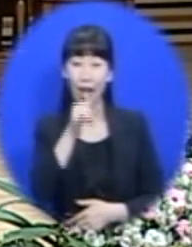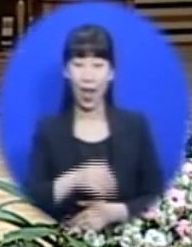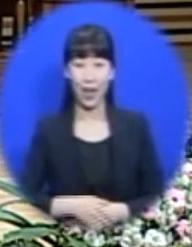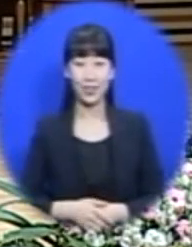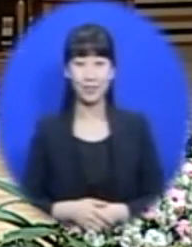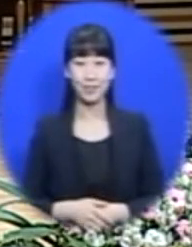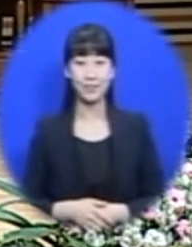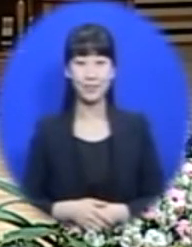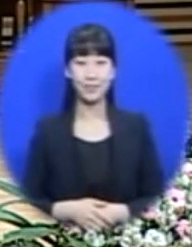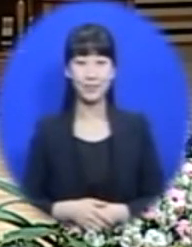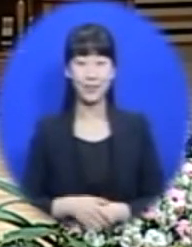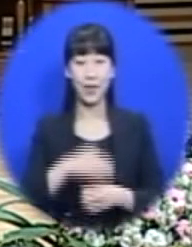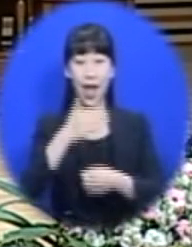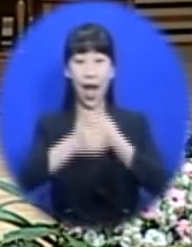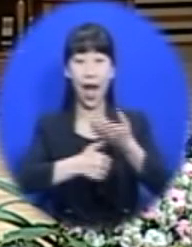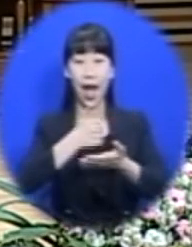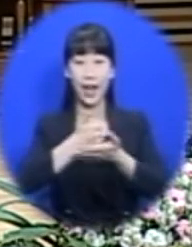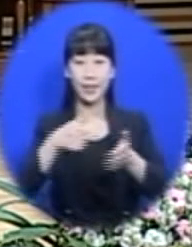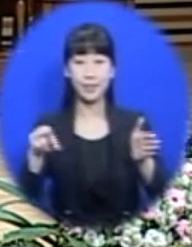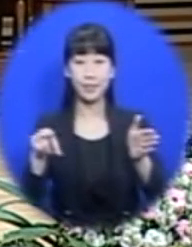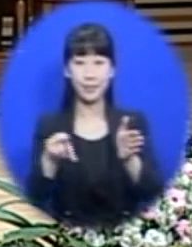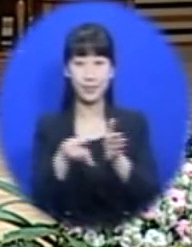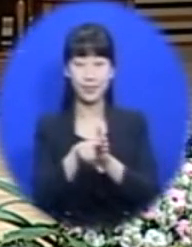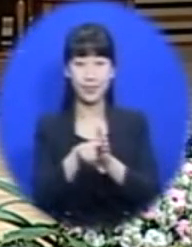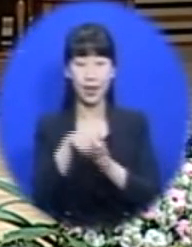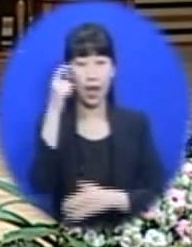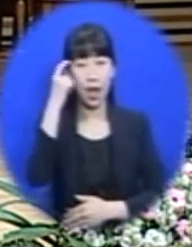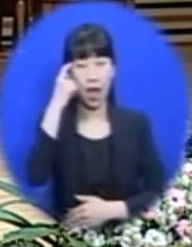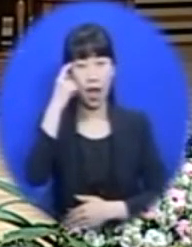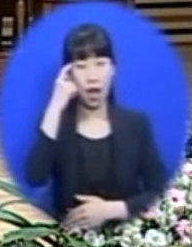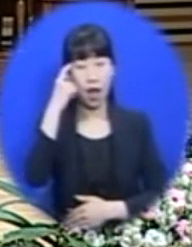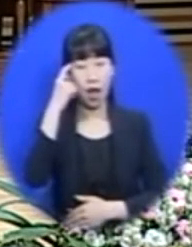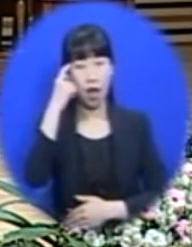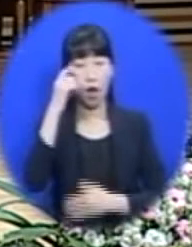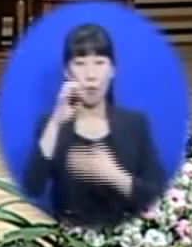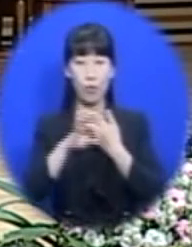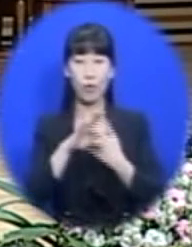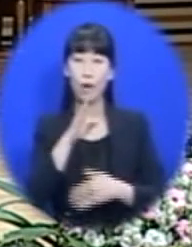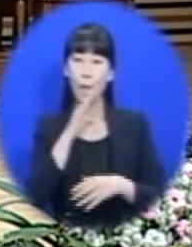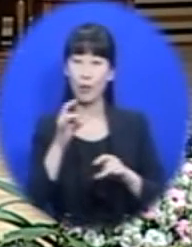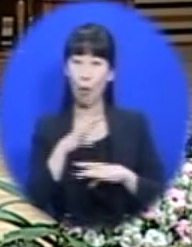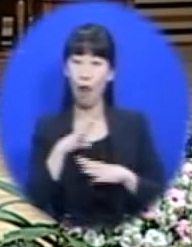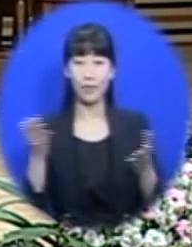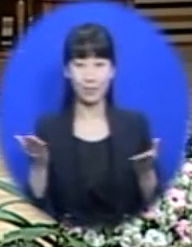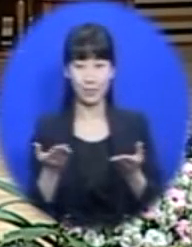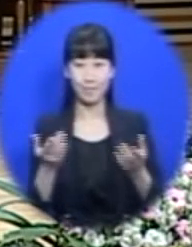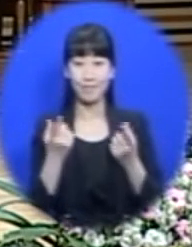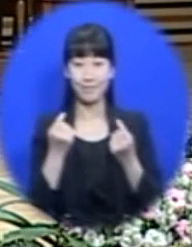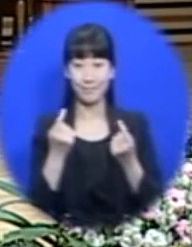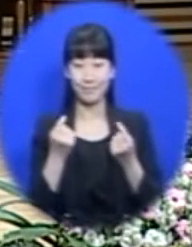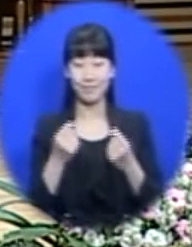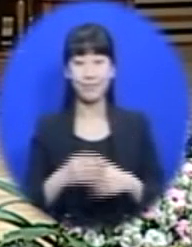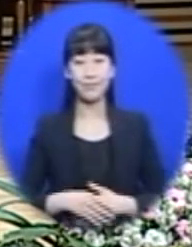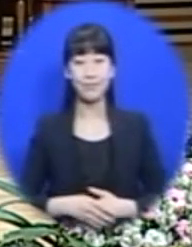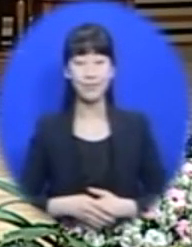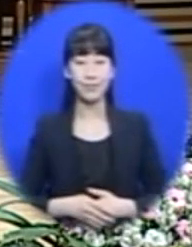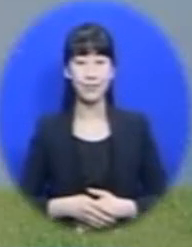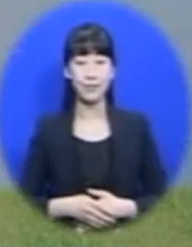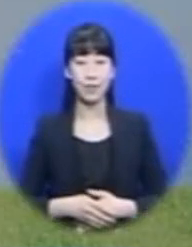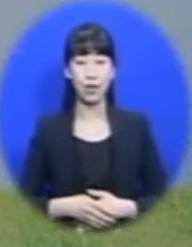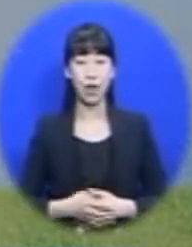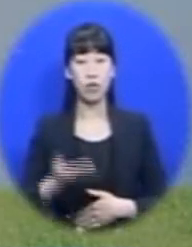뜻에서 보면 하나님을 믿는다고 생각하는 것이 참 놀라운 일이기도 합니다. 그렇지만 사람이 눈에